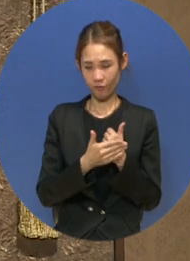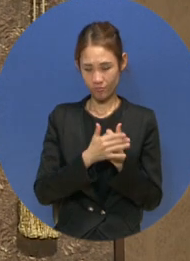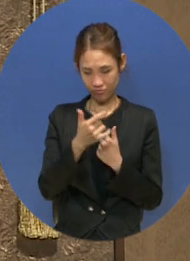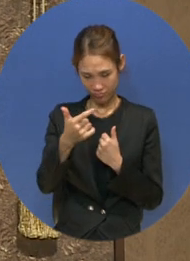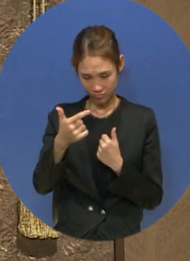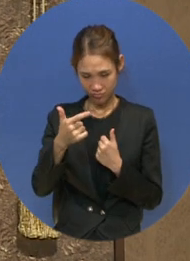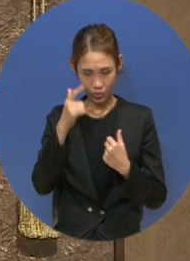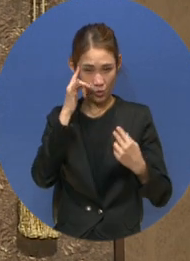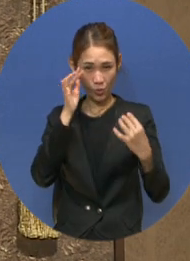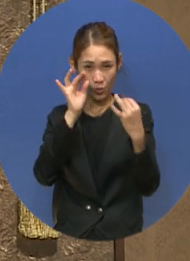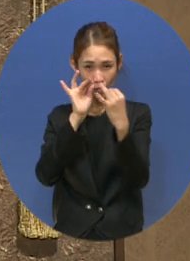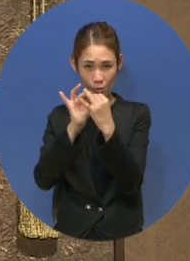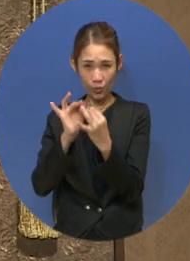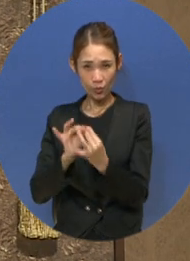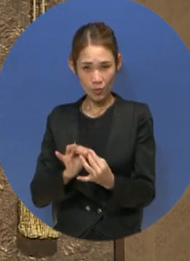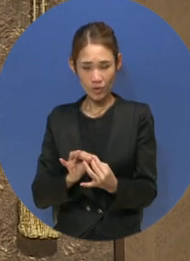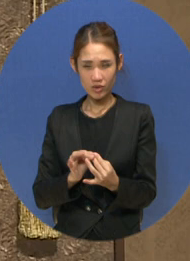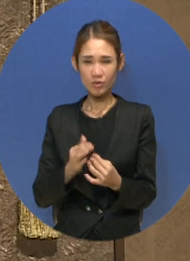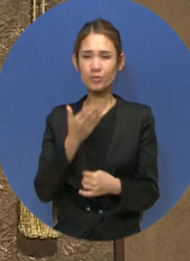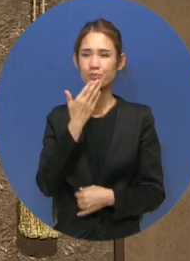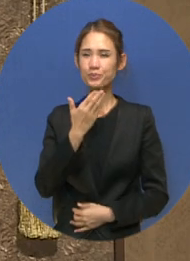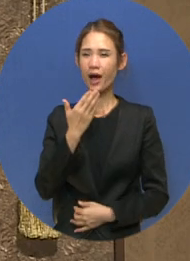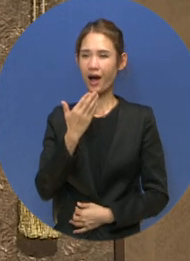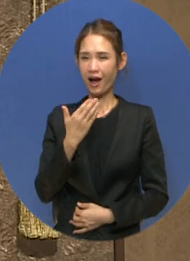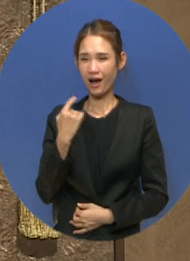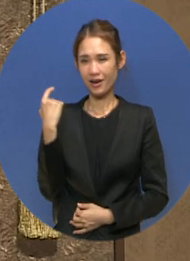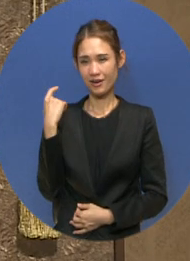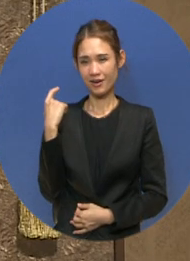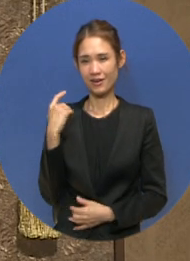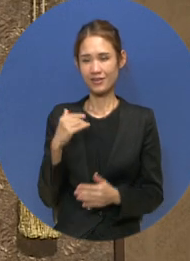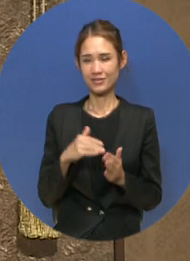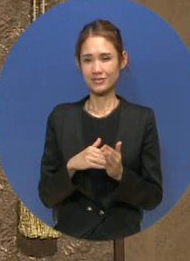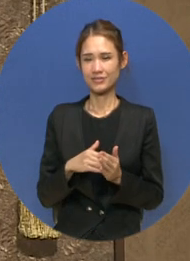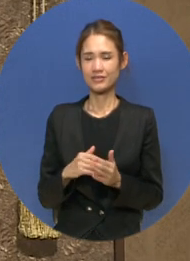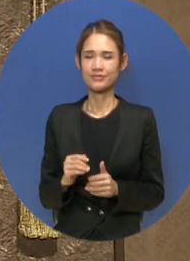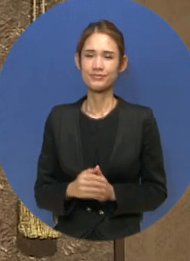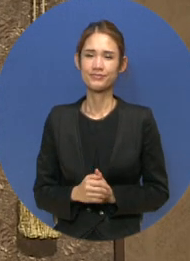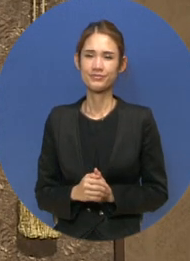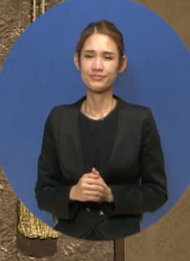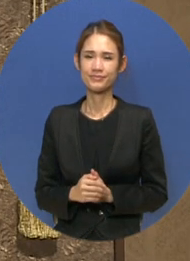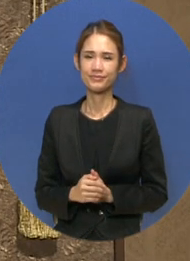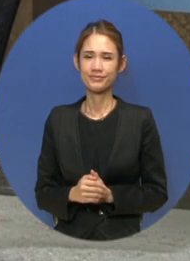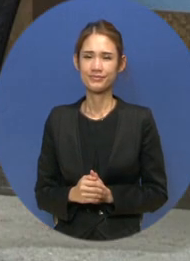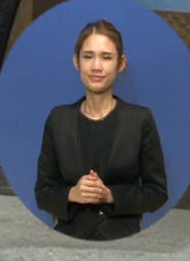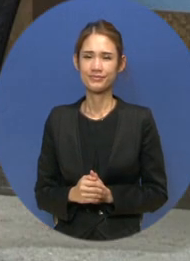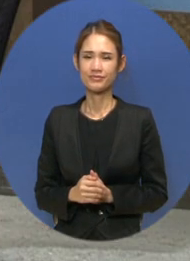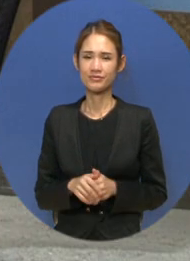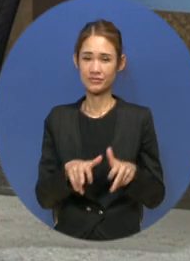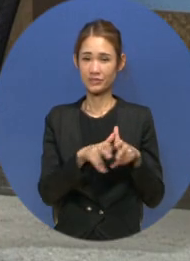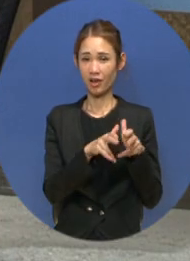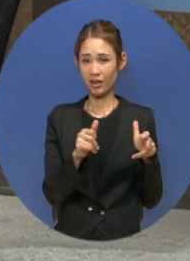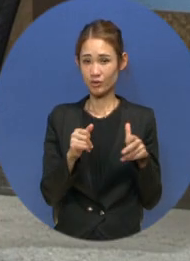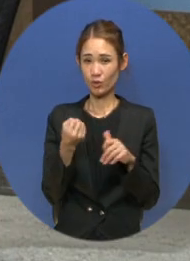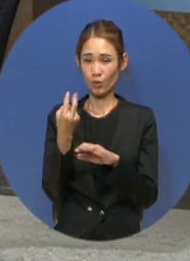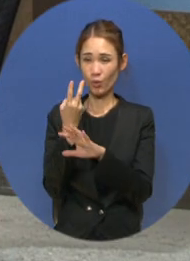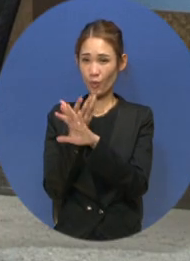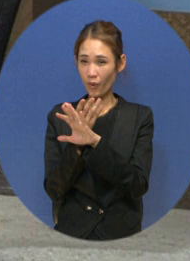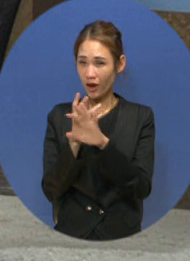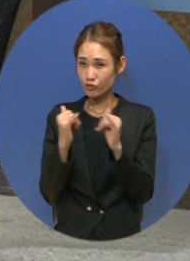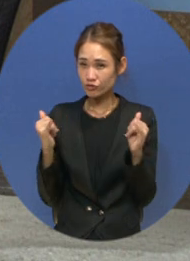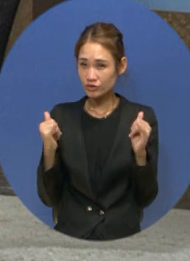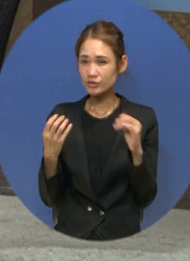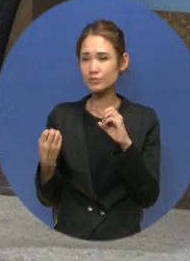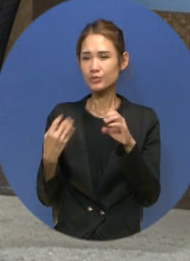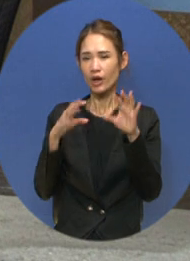도움이 되고 많은 분들이 이렇게 공감할 수 있는 그런 부분이었다라고 얘기를 들었습니다. 이 장애인뿐만 아니라 외국인분들도 좋아하시던가요?